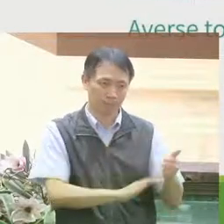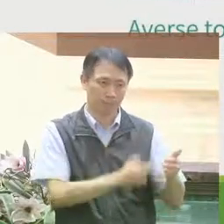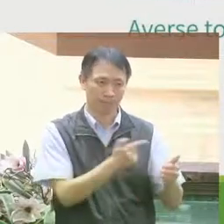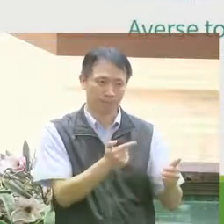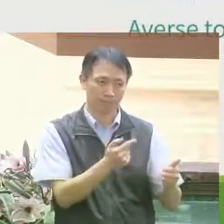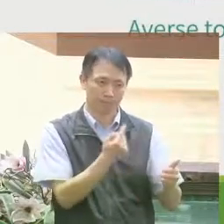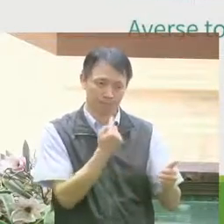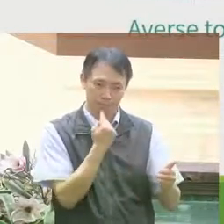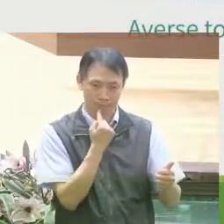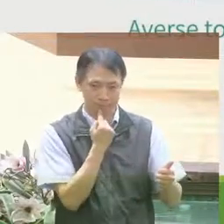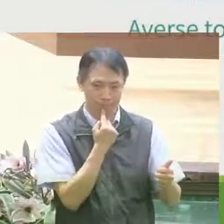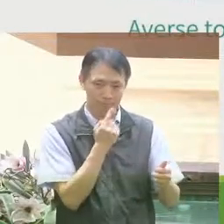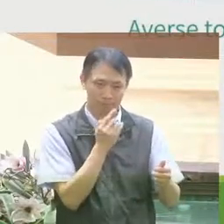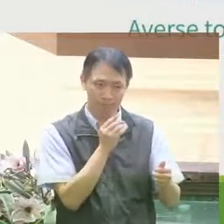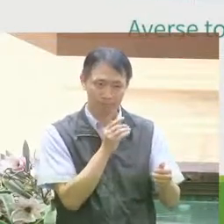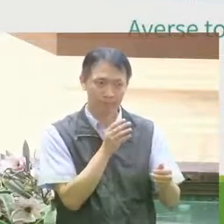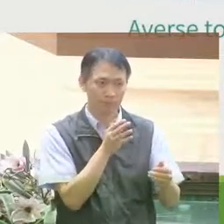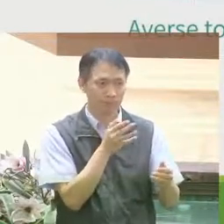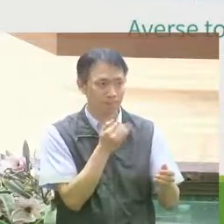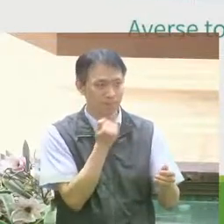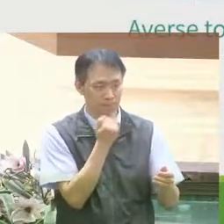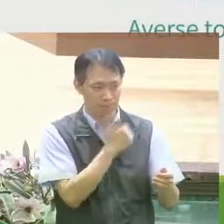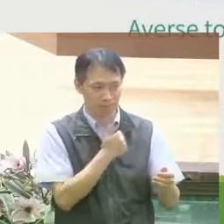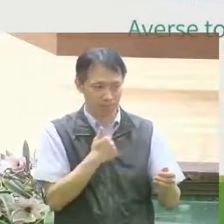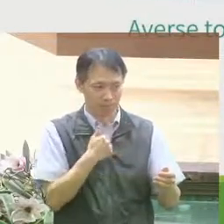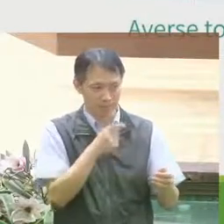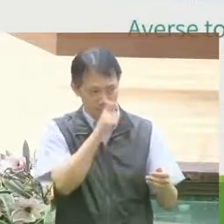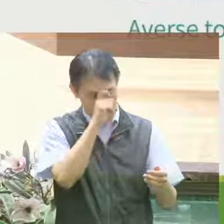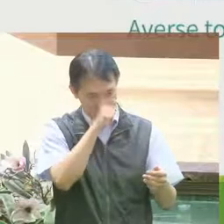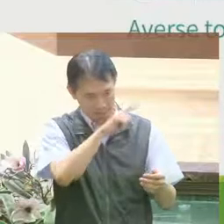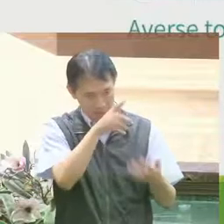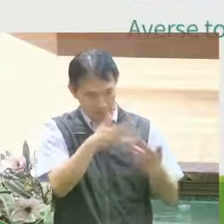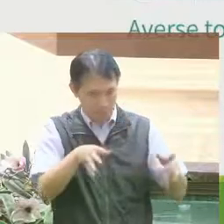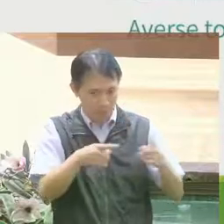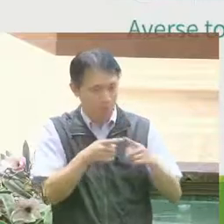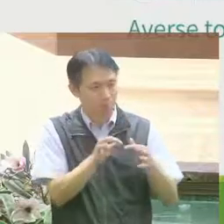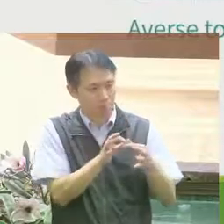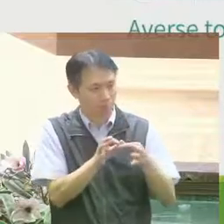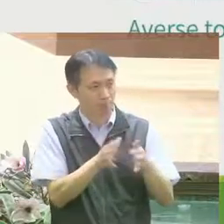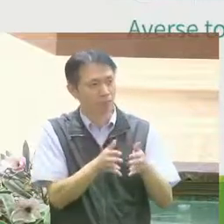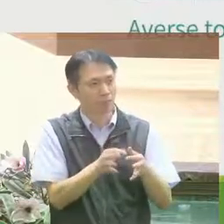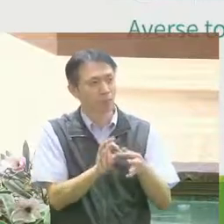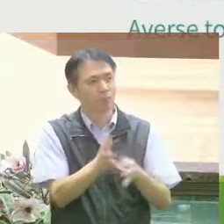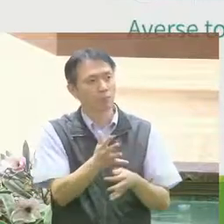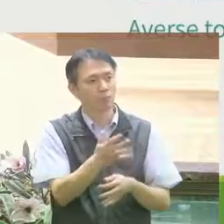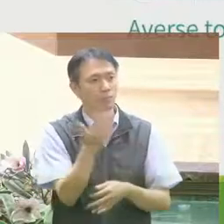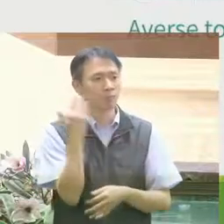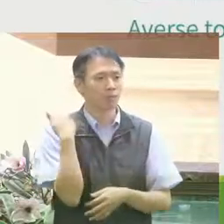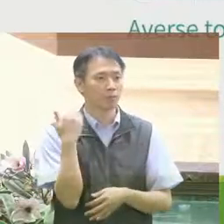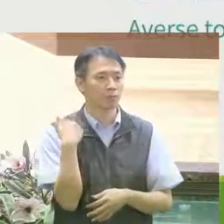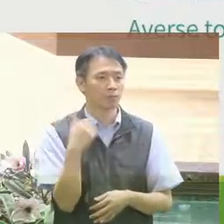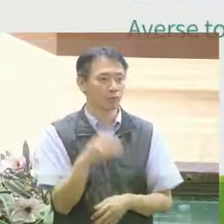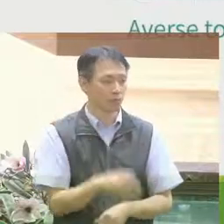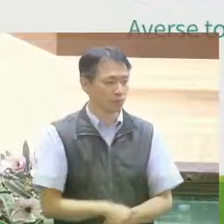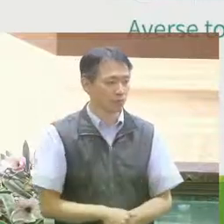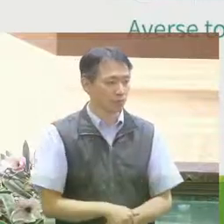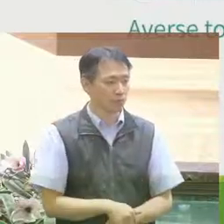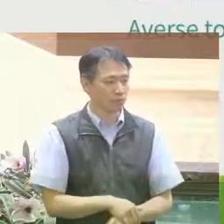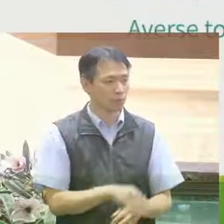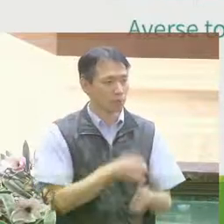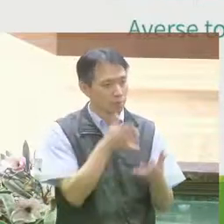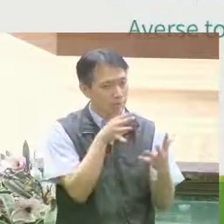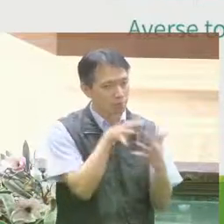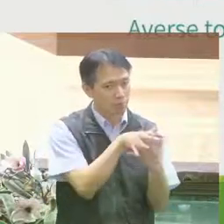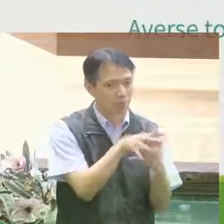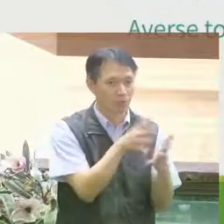目的是要避免引起更多的关注。比如说为什么没有大型的 DDoS 攻击了，可